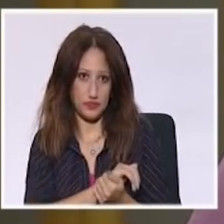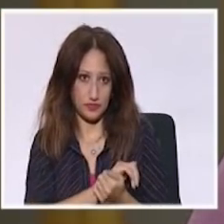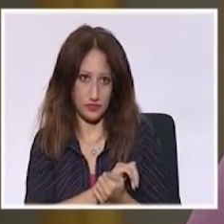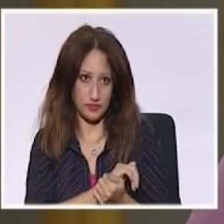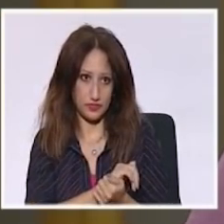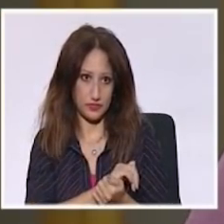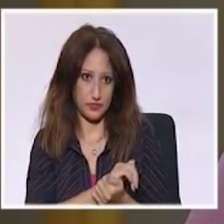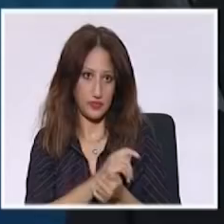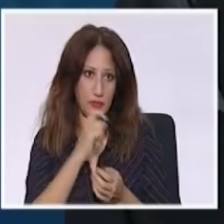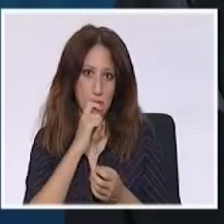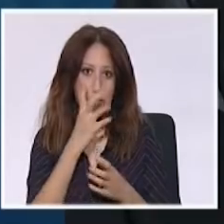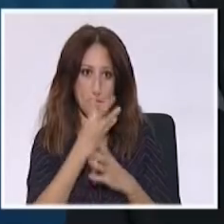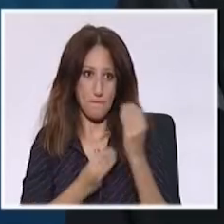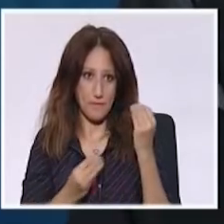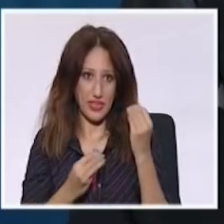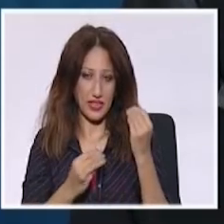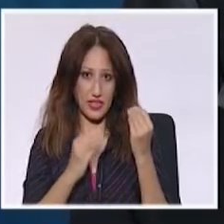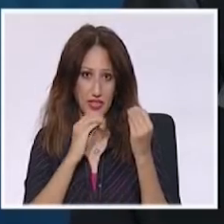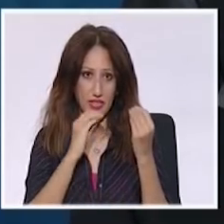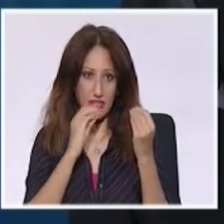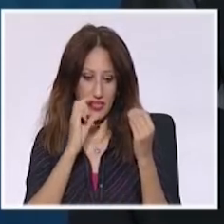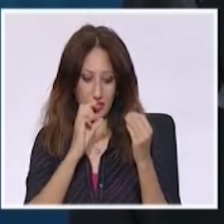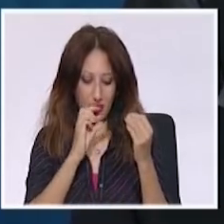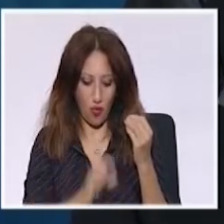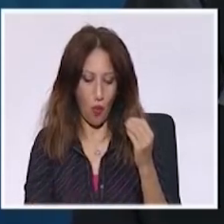رجلين الطفله، والام بتبقى حافظه الطفل كويس قوي،